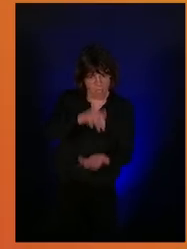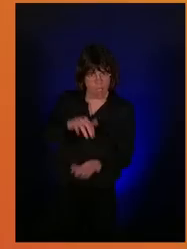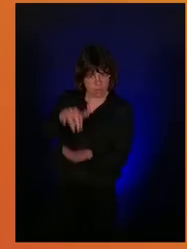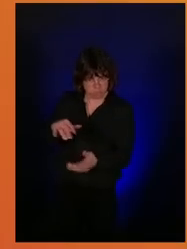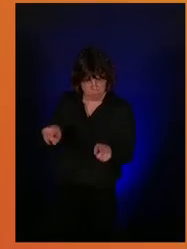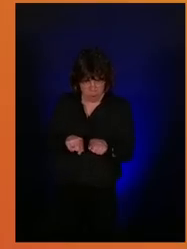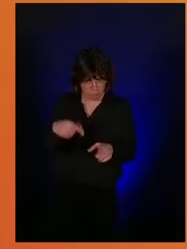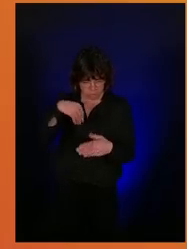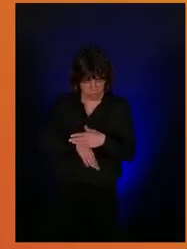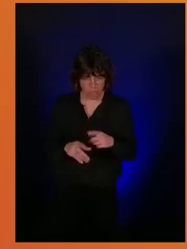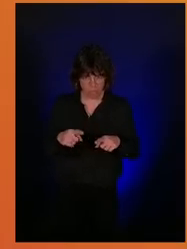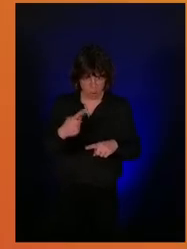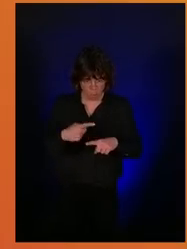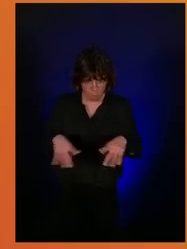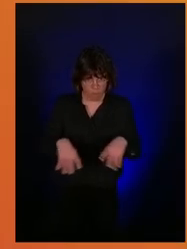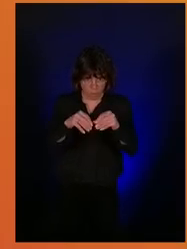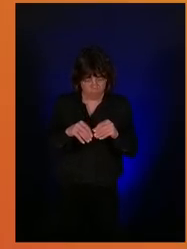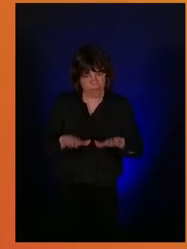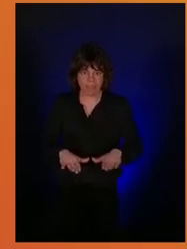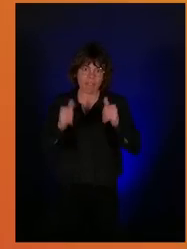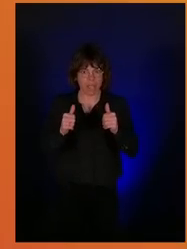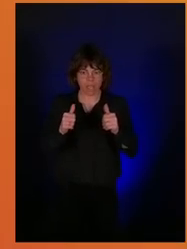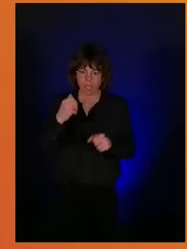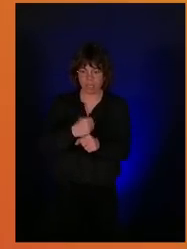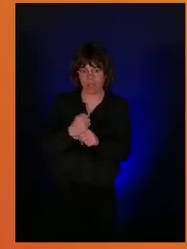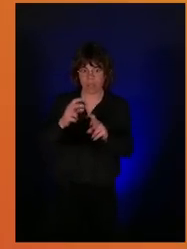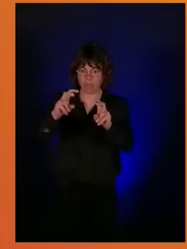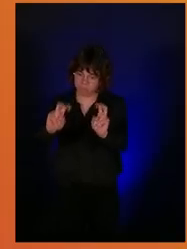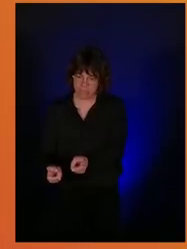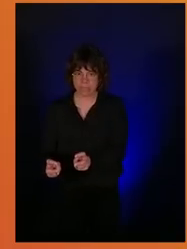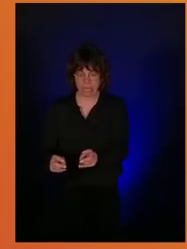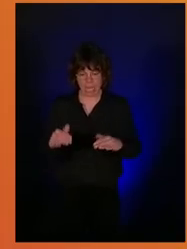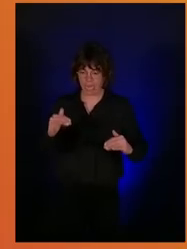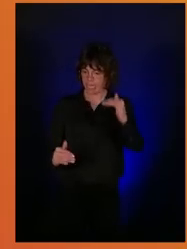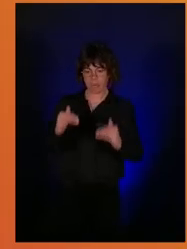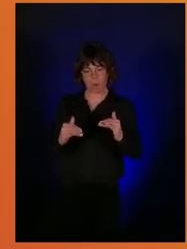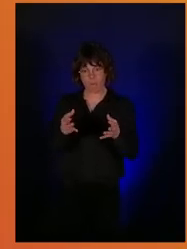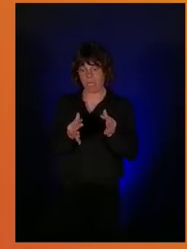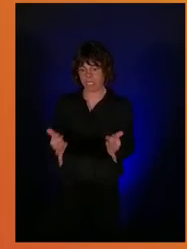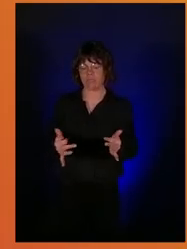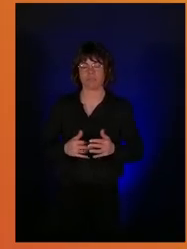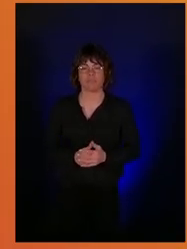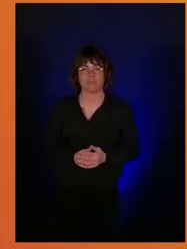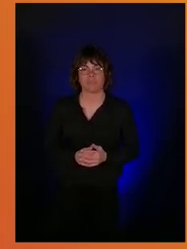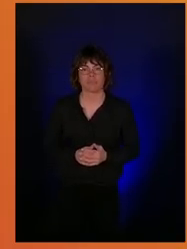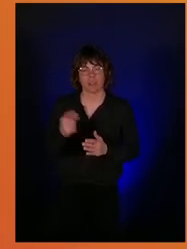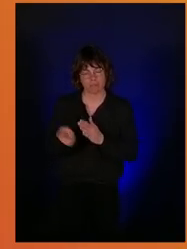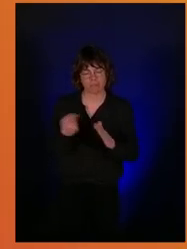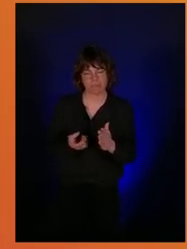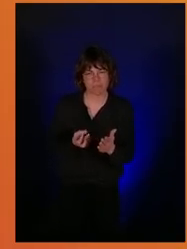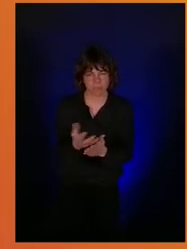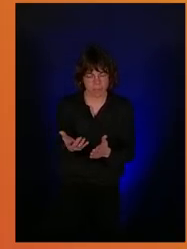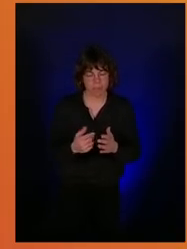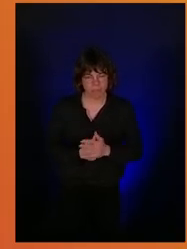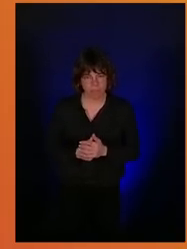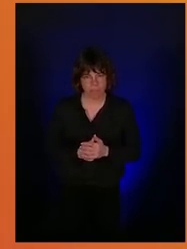Confédération, sans pour autant créer des carences dans l'activité. Cet équilibre reste fragile. Nous rappelons également que